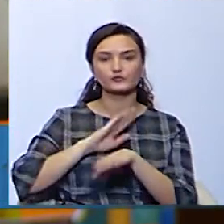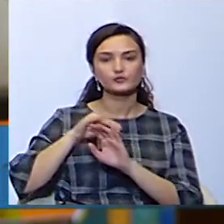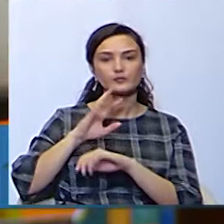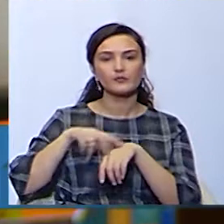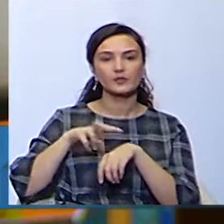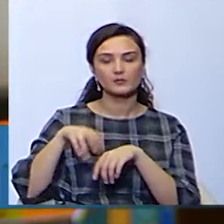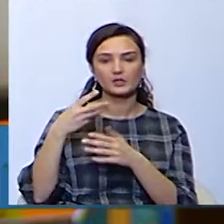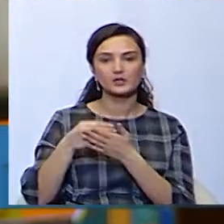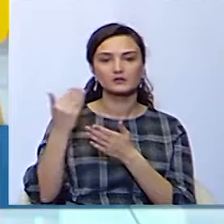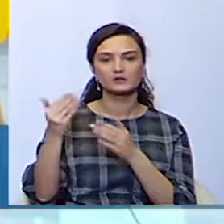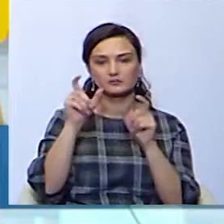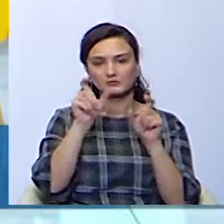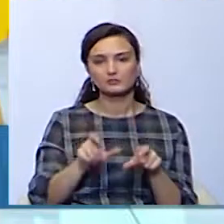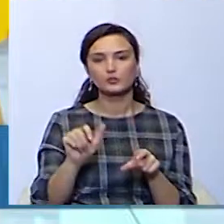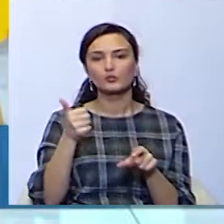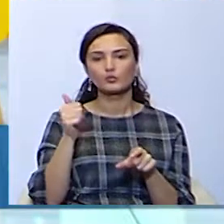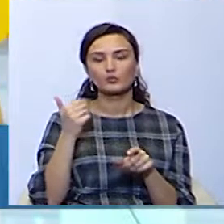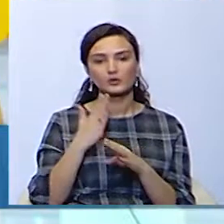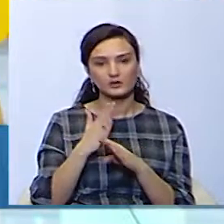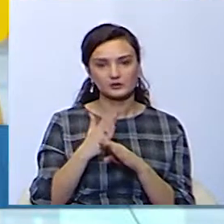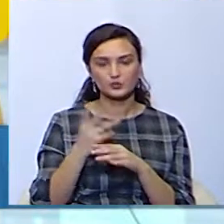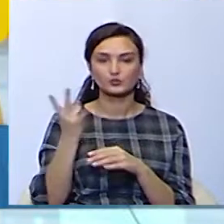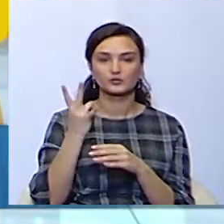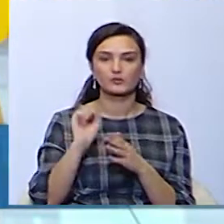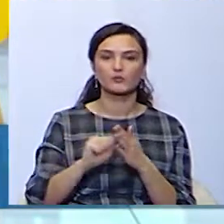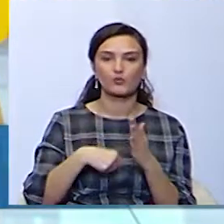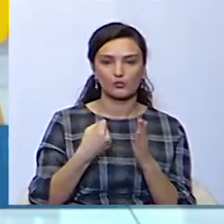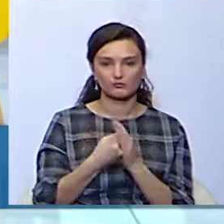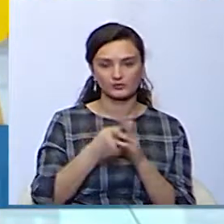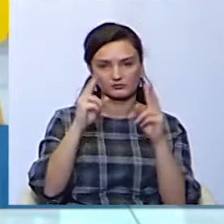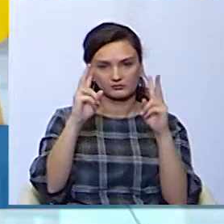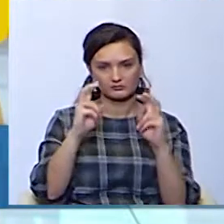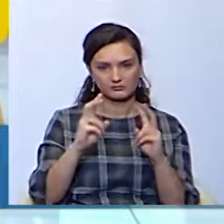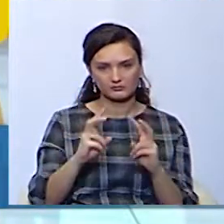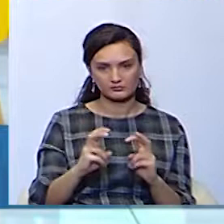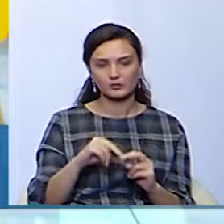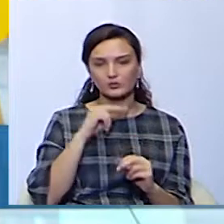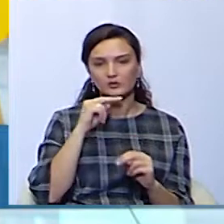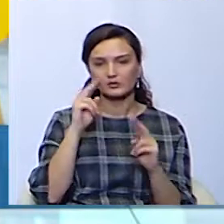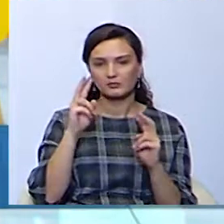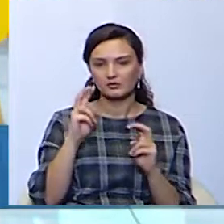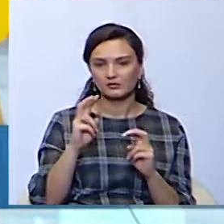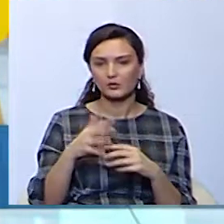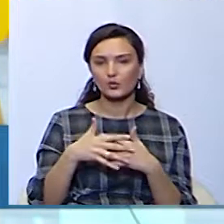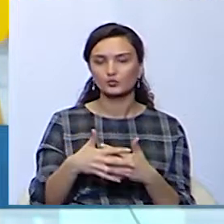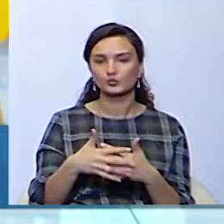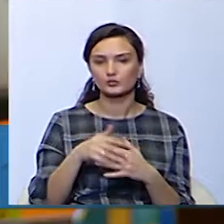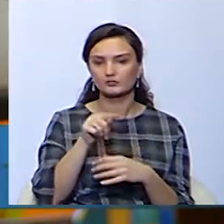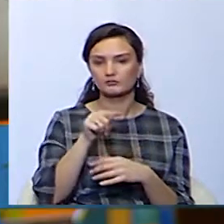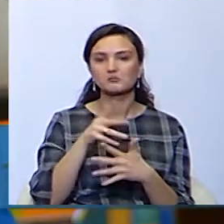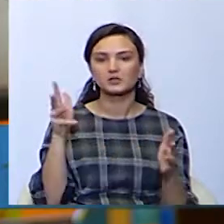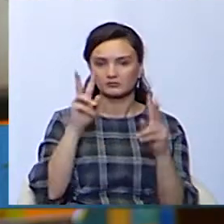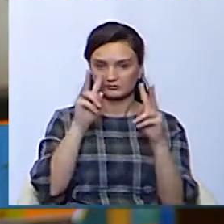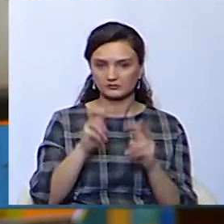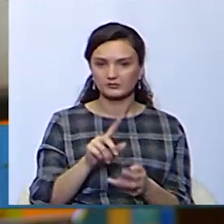ინფორმაცია თავისი სტატუსის და მდგომარეობის შესახებ, უნდა ბოლომდე შესწავლი იქნას ანამნეზი და უფრო მეტი ყურადღება უნდა დაუთმოთ ორსულებს, რათა